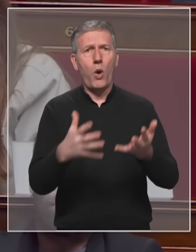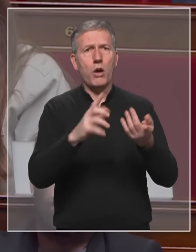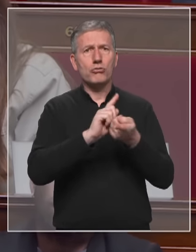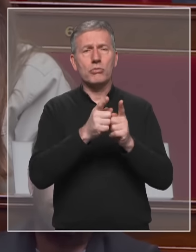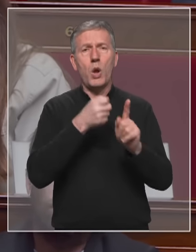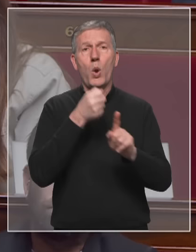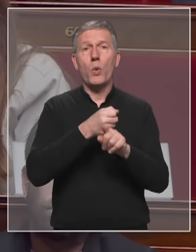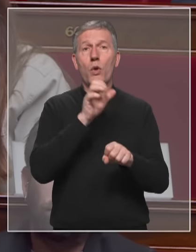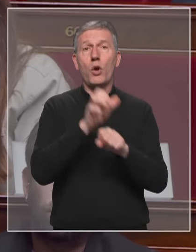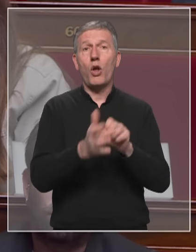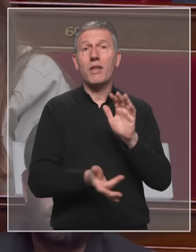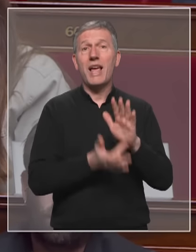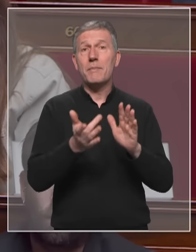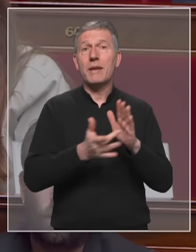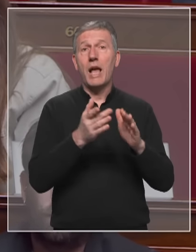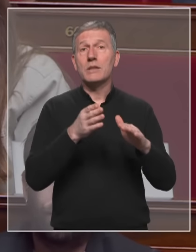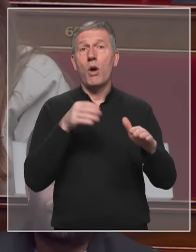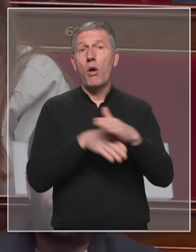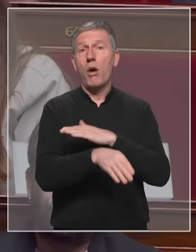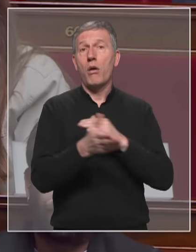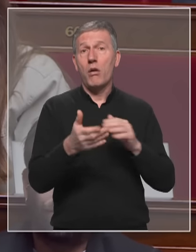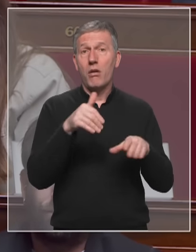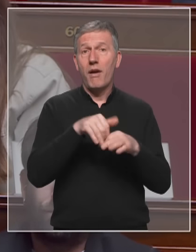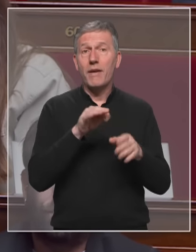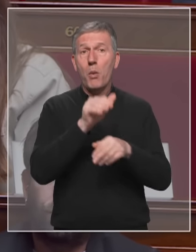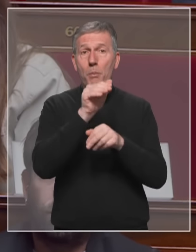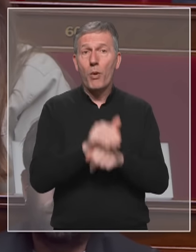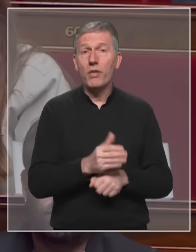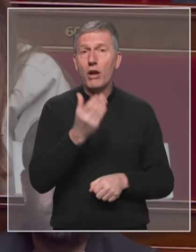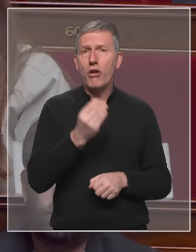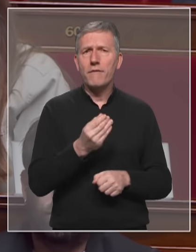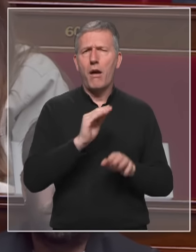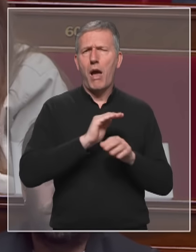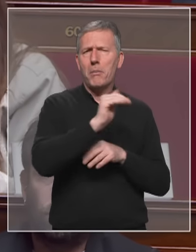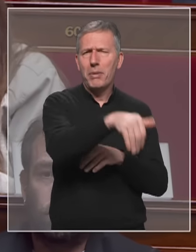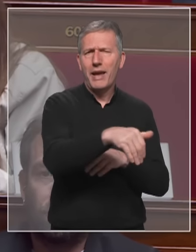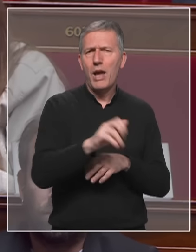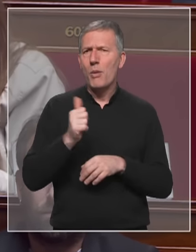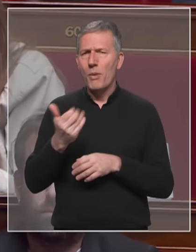contre l'immigration irrégulière sur la protection de l'enfance. Honte à vous.